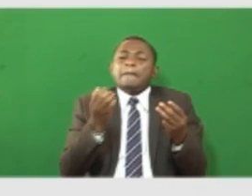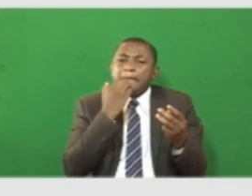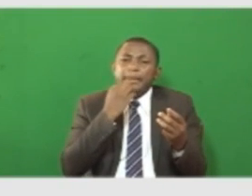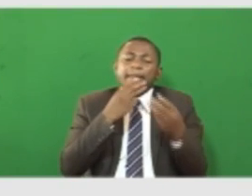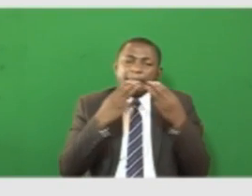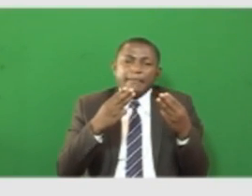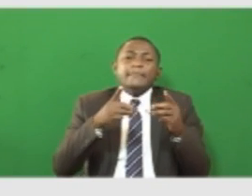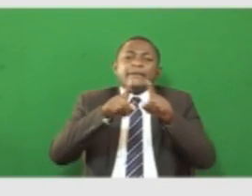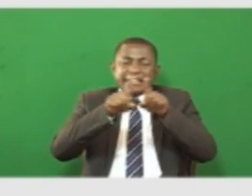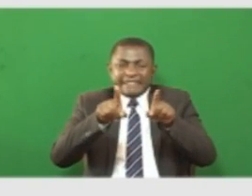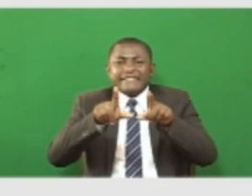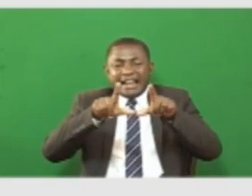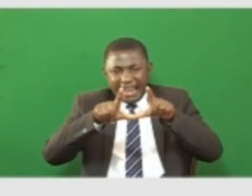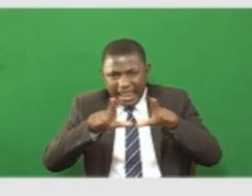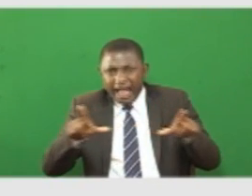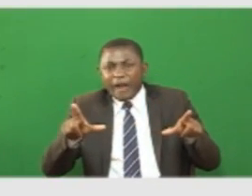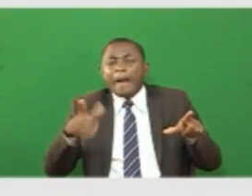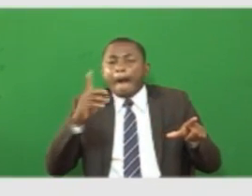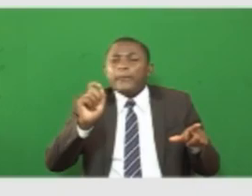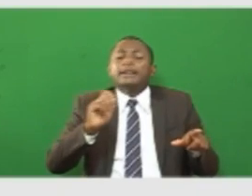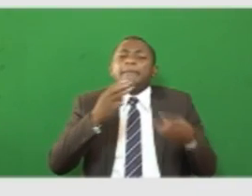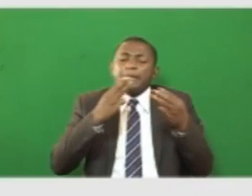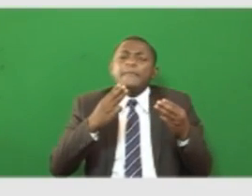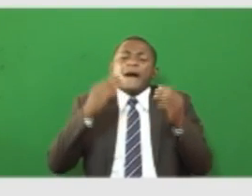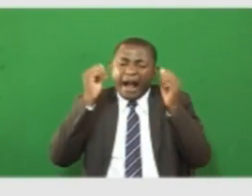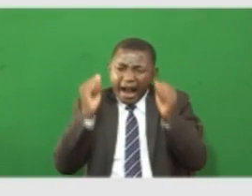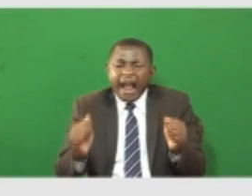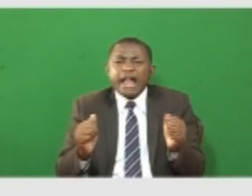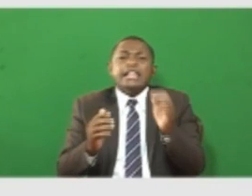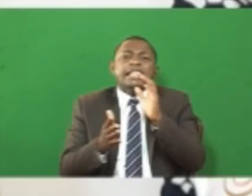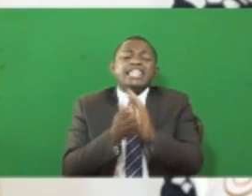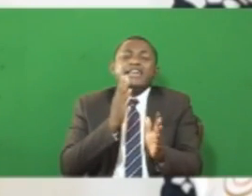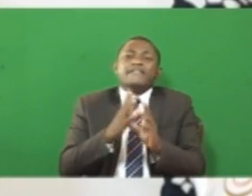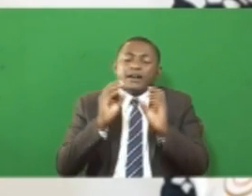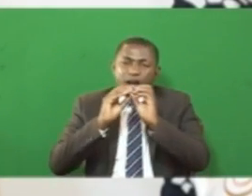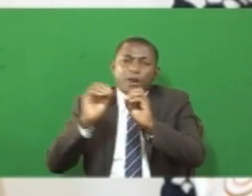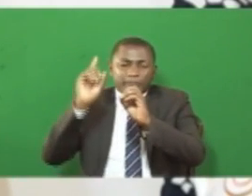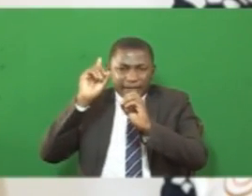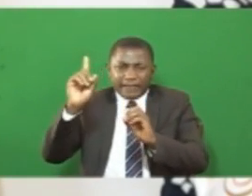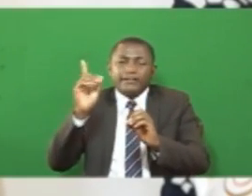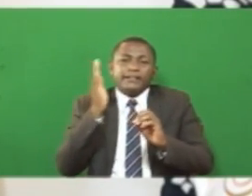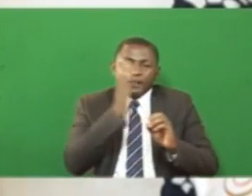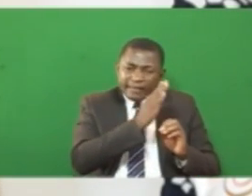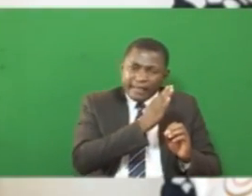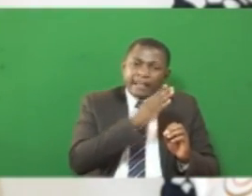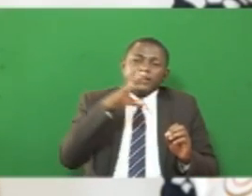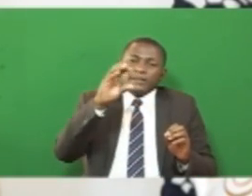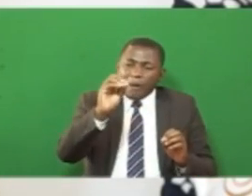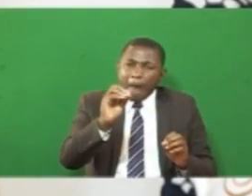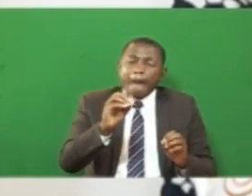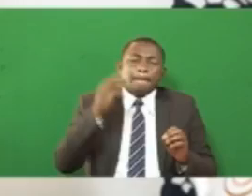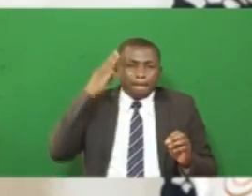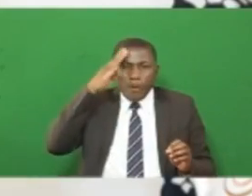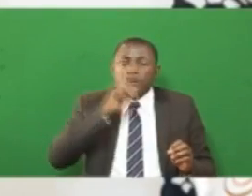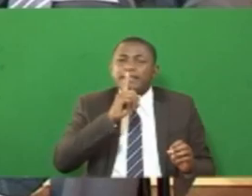nemimwe miromo kunyangwe zvakadaro havanganditeerere ndizvo zvinotaura Ishe. Right. Paul ari kuti pamurairo pakanyorwa